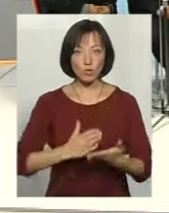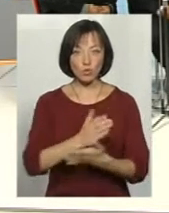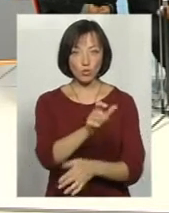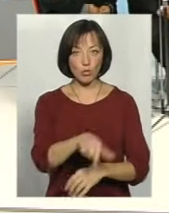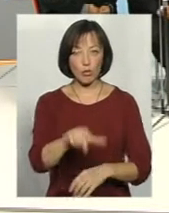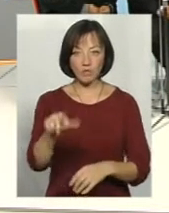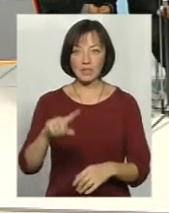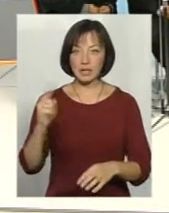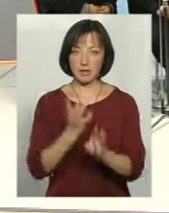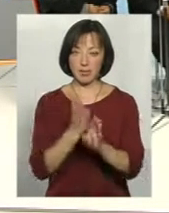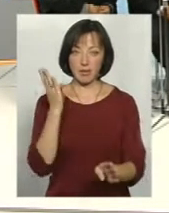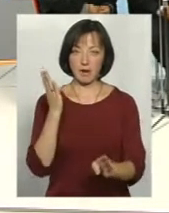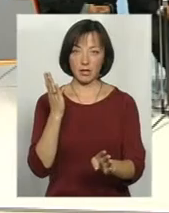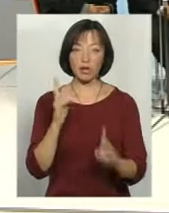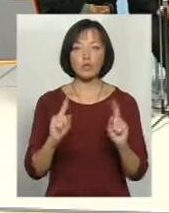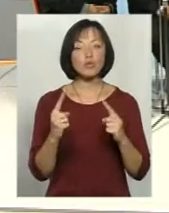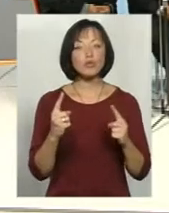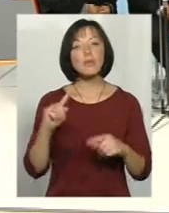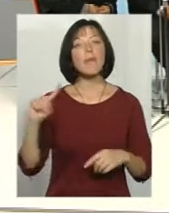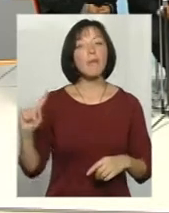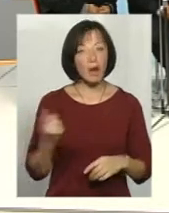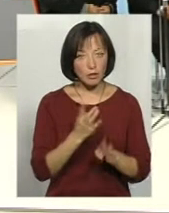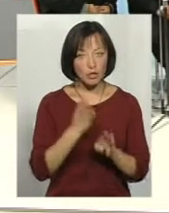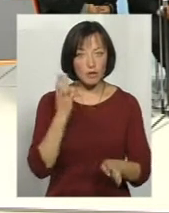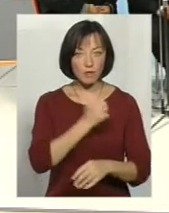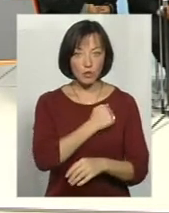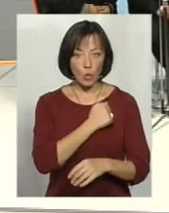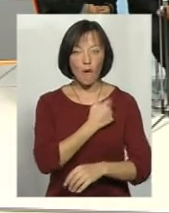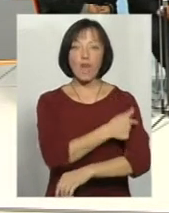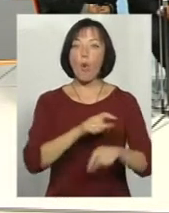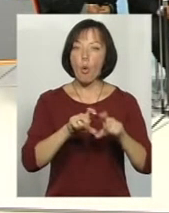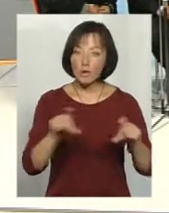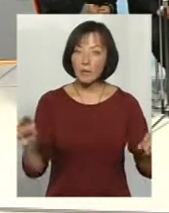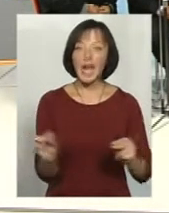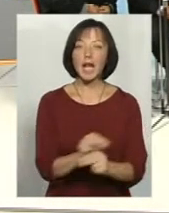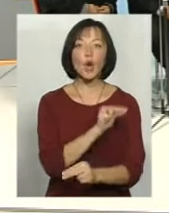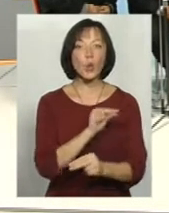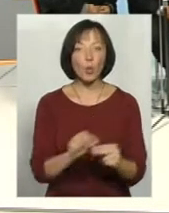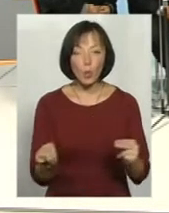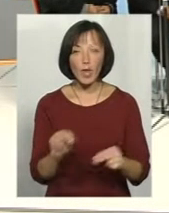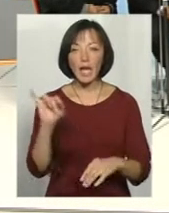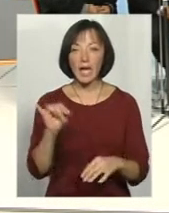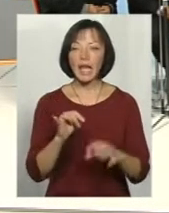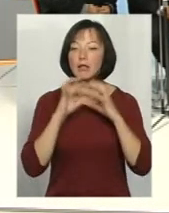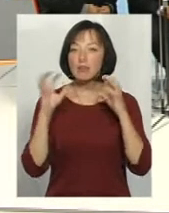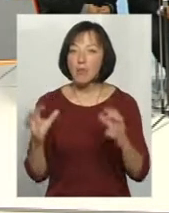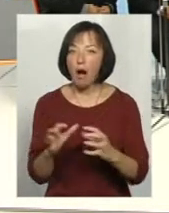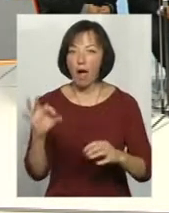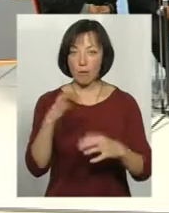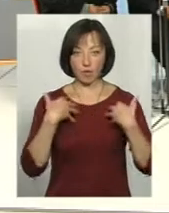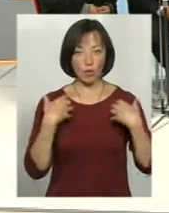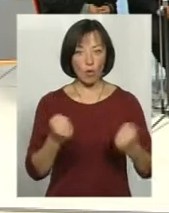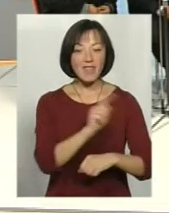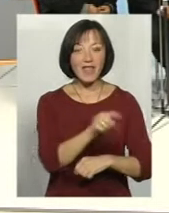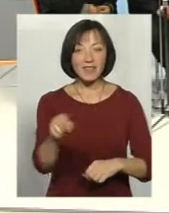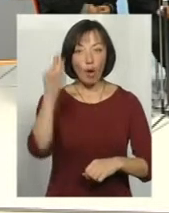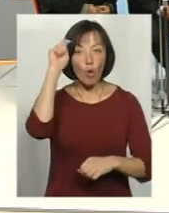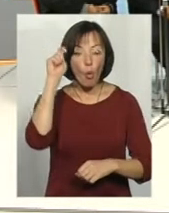військовослужбовців насамперед. Тому що першочергово військовий госпіталь лікує і дбає за здоров'я тих хлопців,